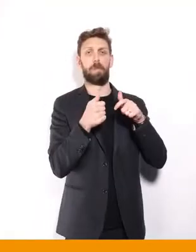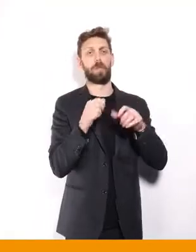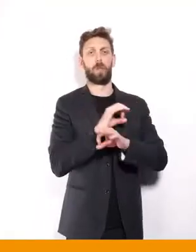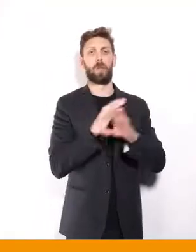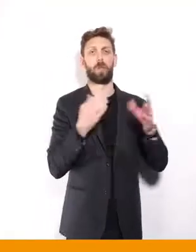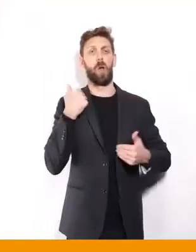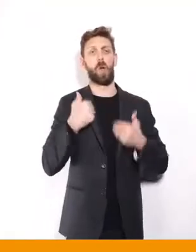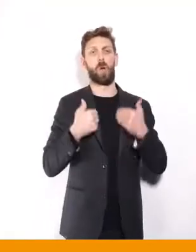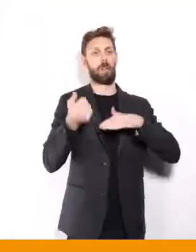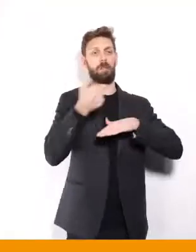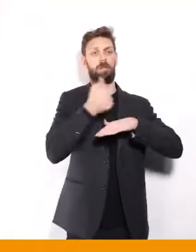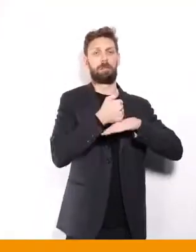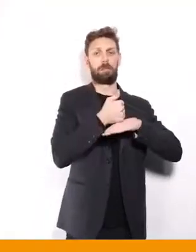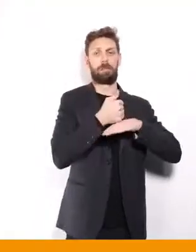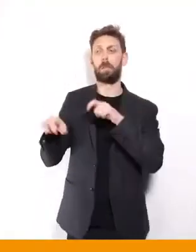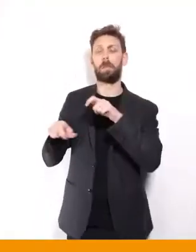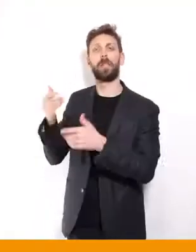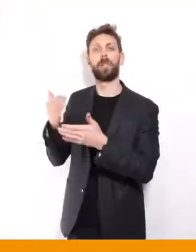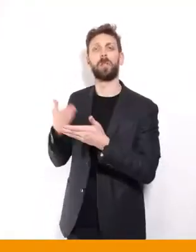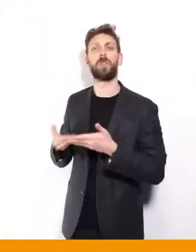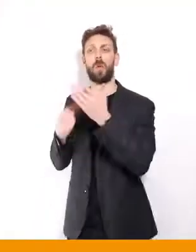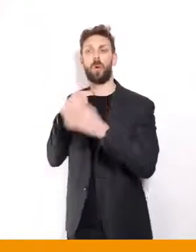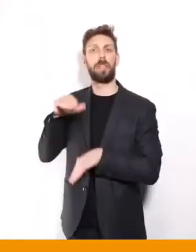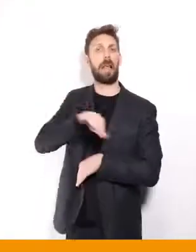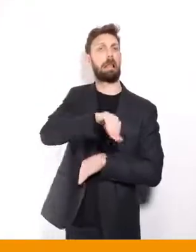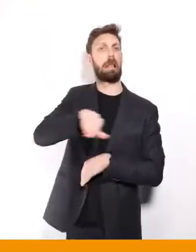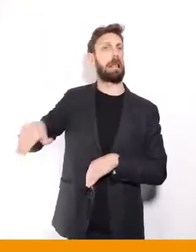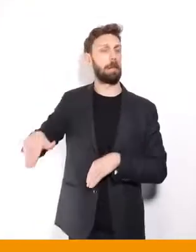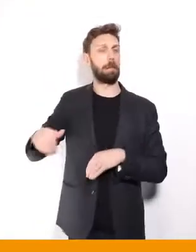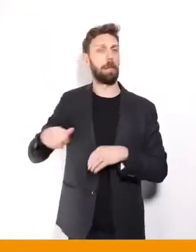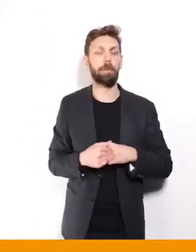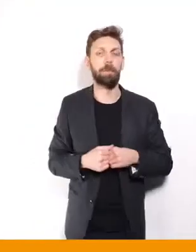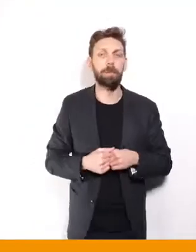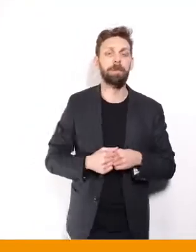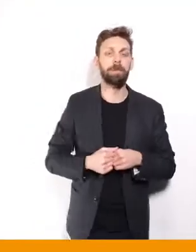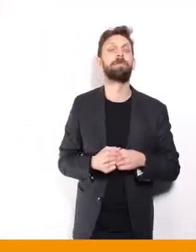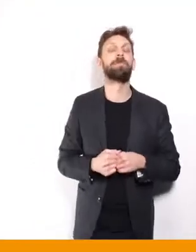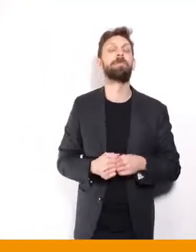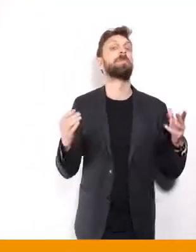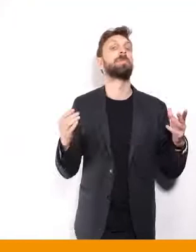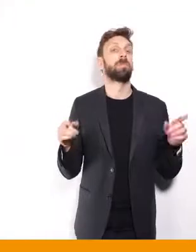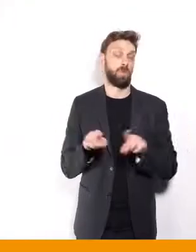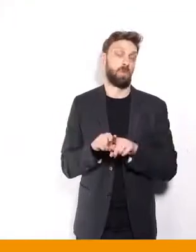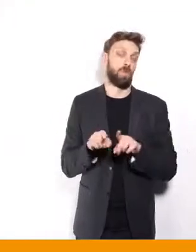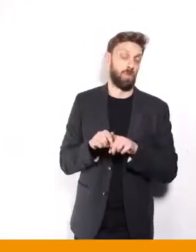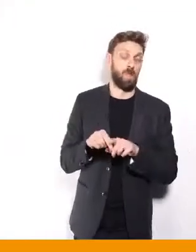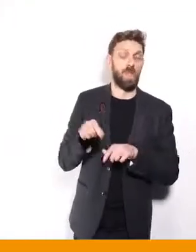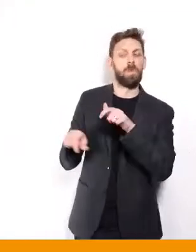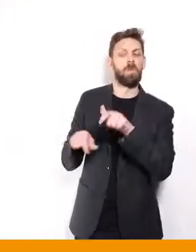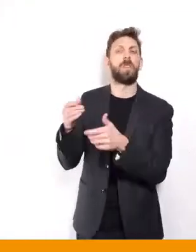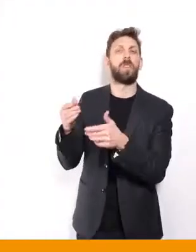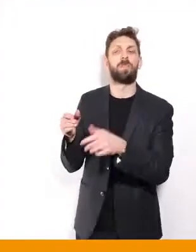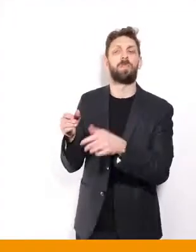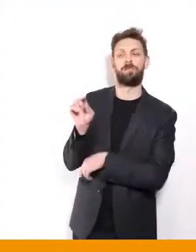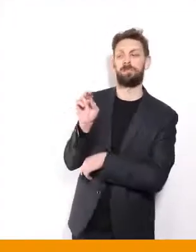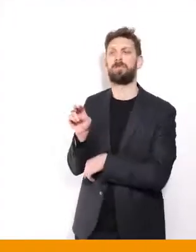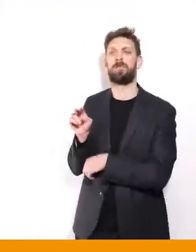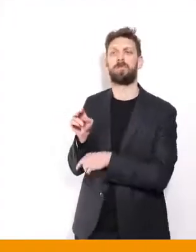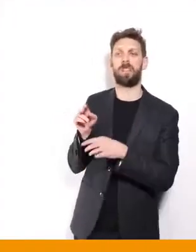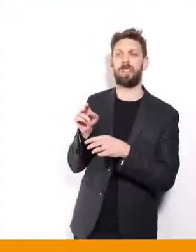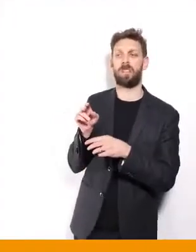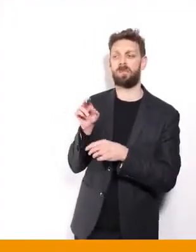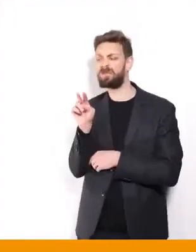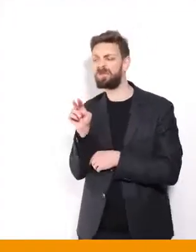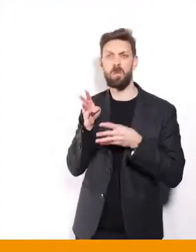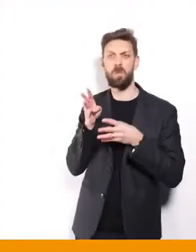et finalement trop souvent à avoir un regard au pire de moquerie, de